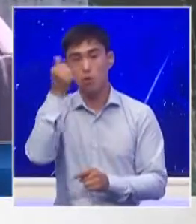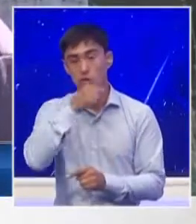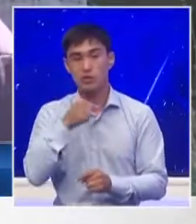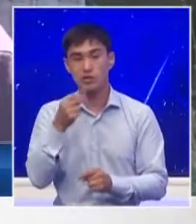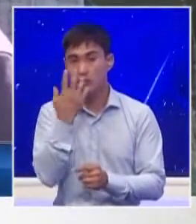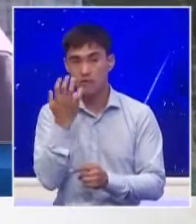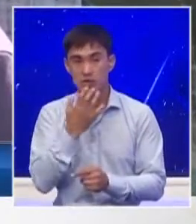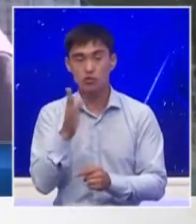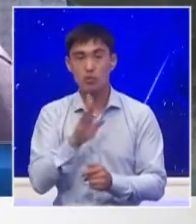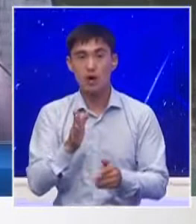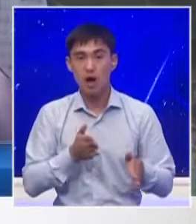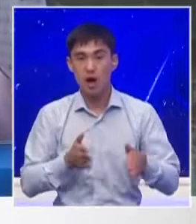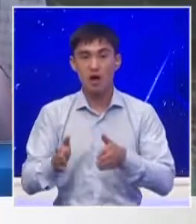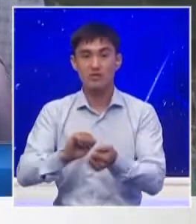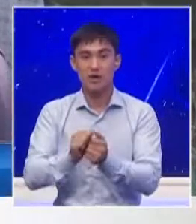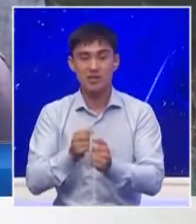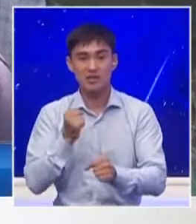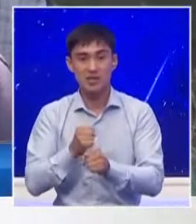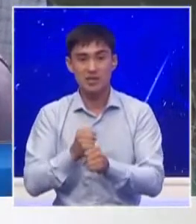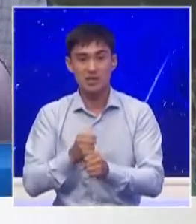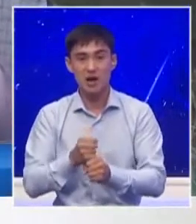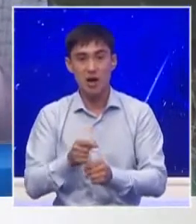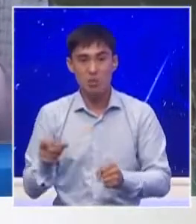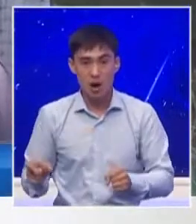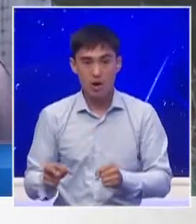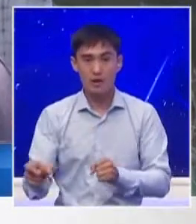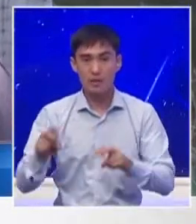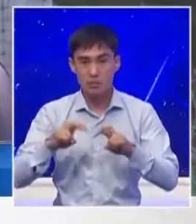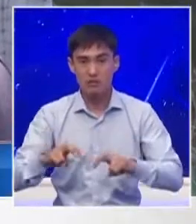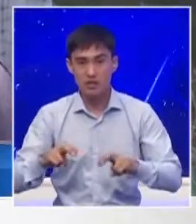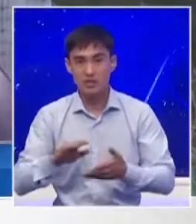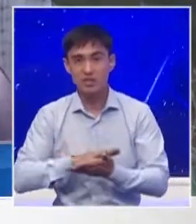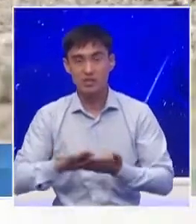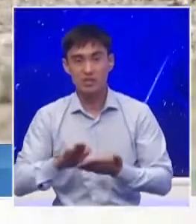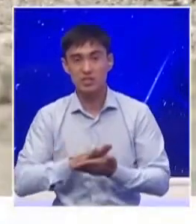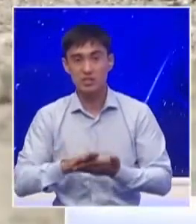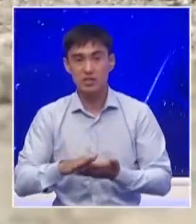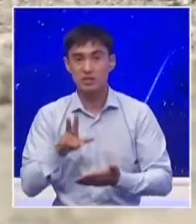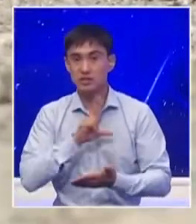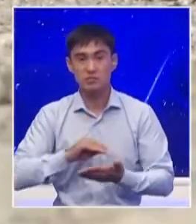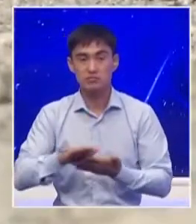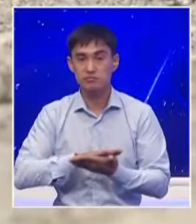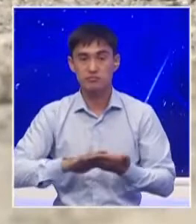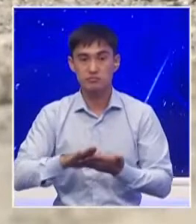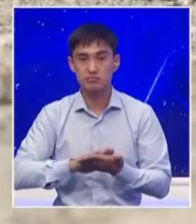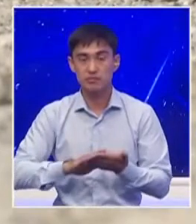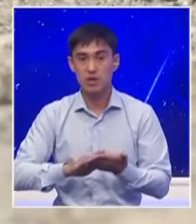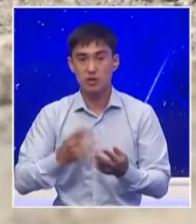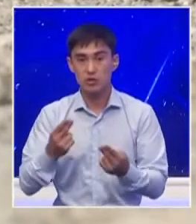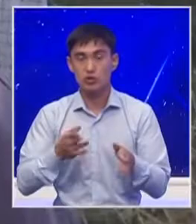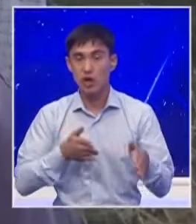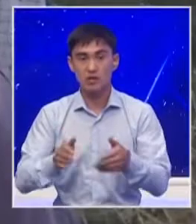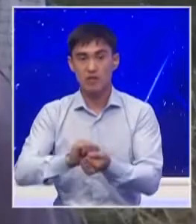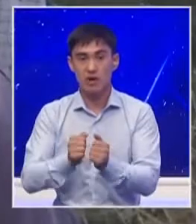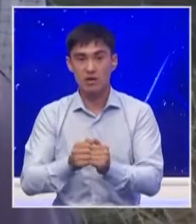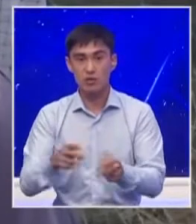у вас ватт сделали ходили а реке чтобы проверяли чести или нечести вообще не чистит вот досюда асфальта